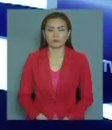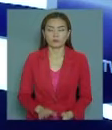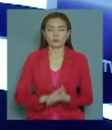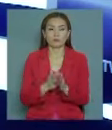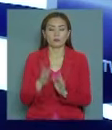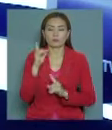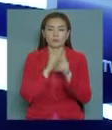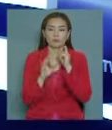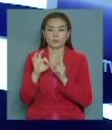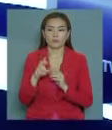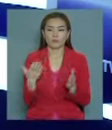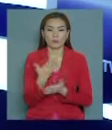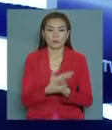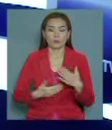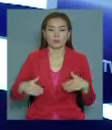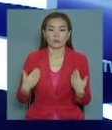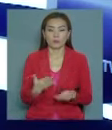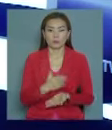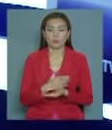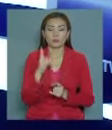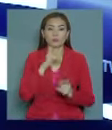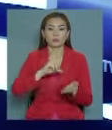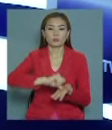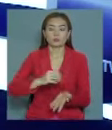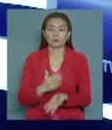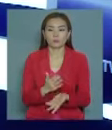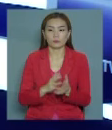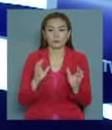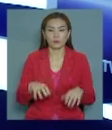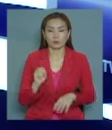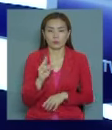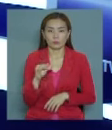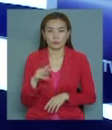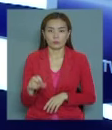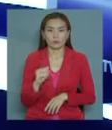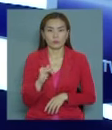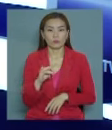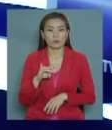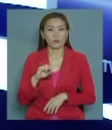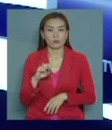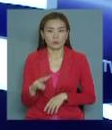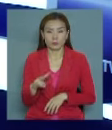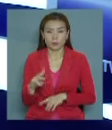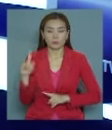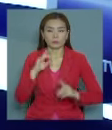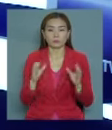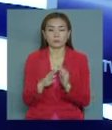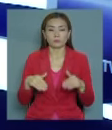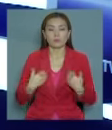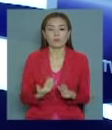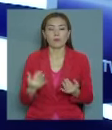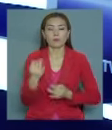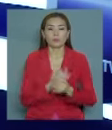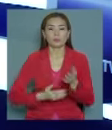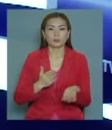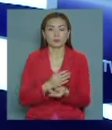Состоялось заседание областного общественного совета. В совещании принял участие заместитель акима области Жасулан Бисембиев. На заседании совета были